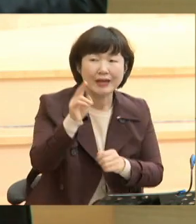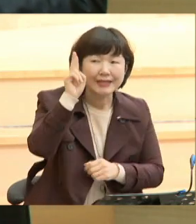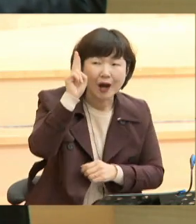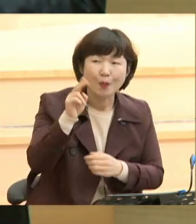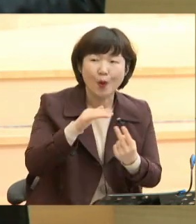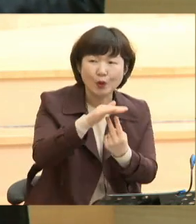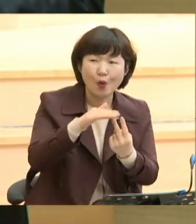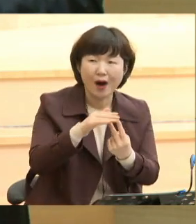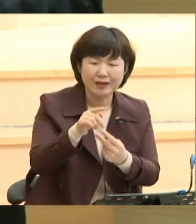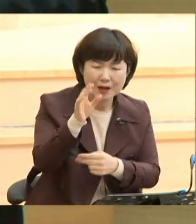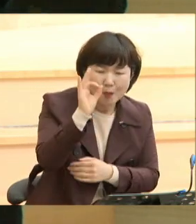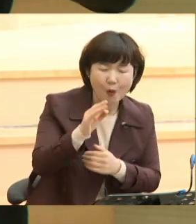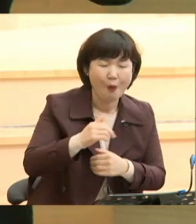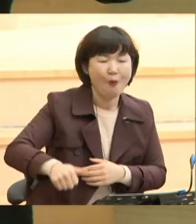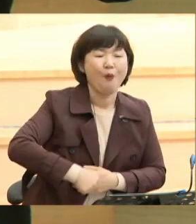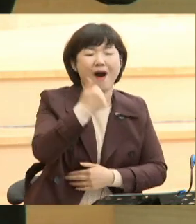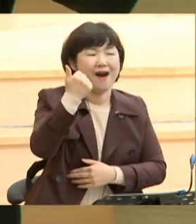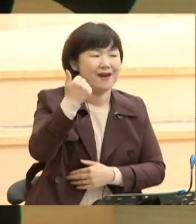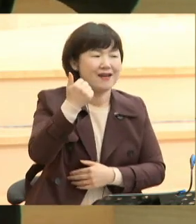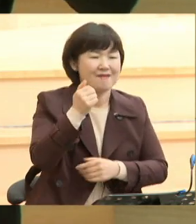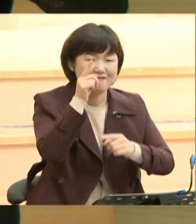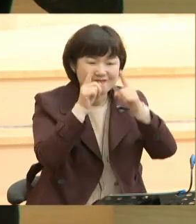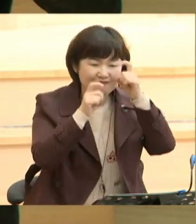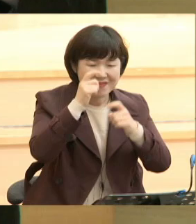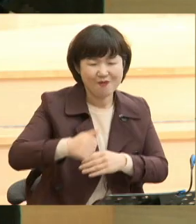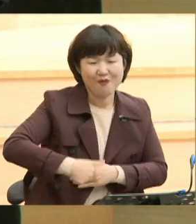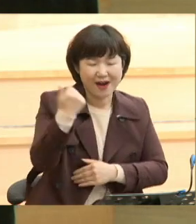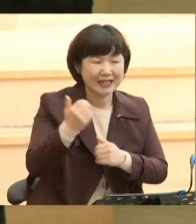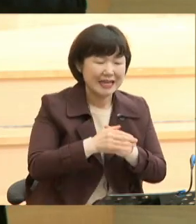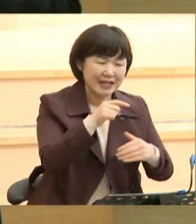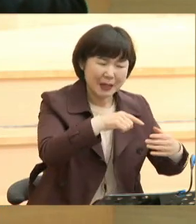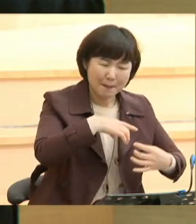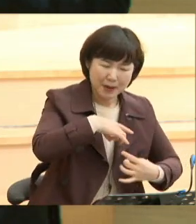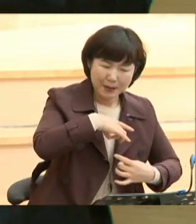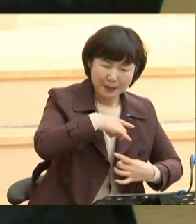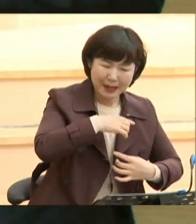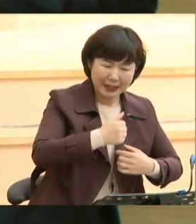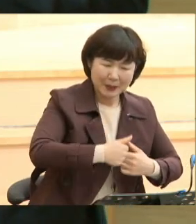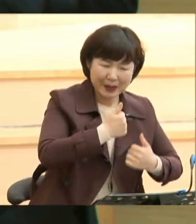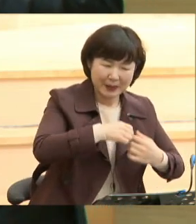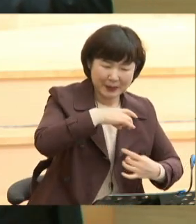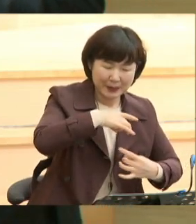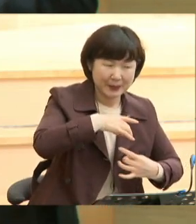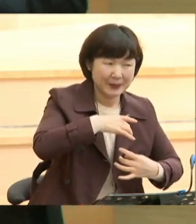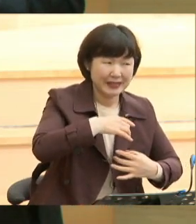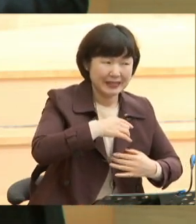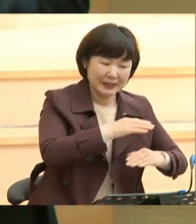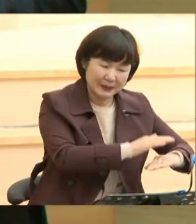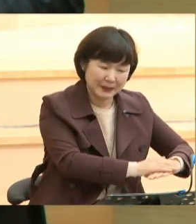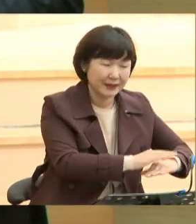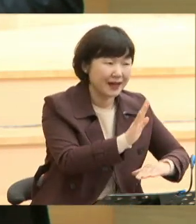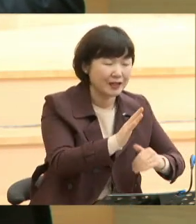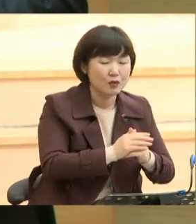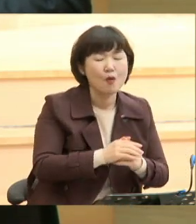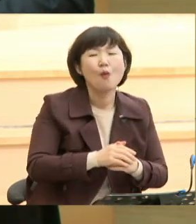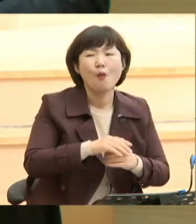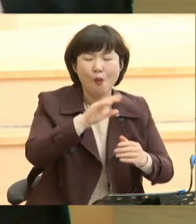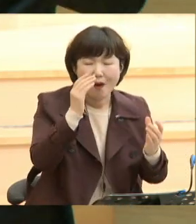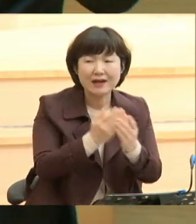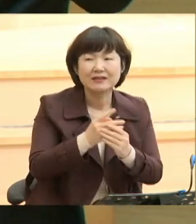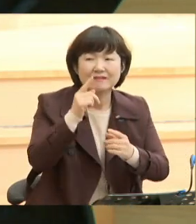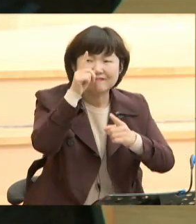대하여 화를 내거나 예 그러니까 마음속으로 분을 품는 정도가 아니라 이번에는 구체 조화 를 드러내는 거에요